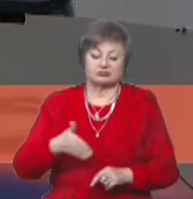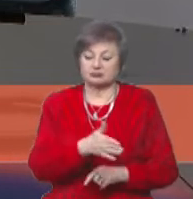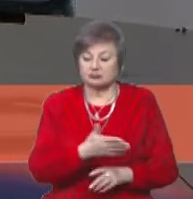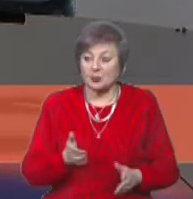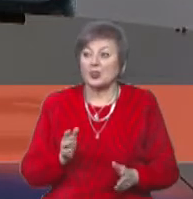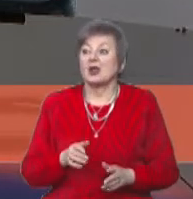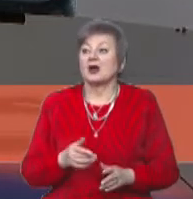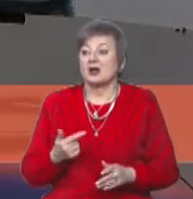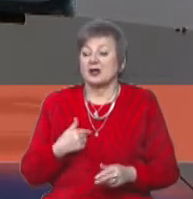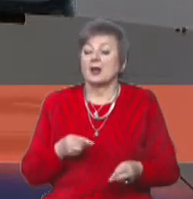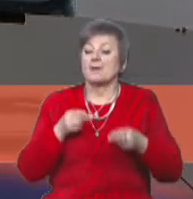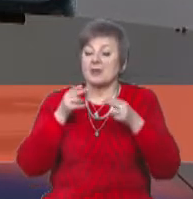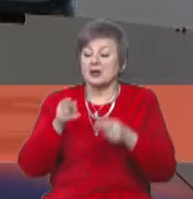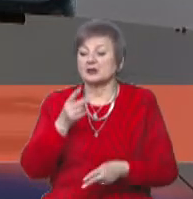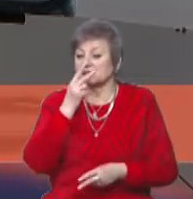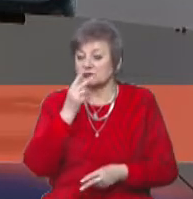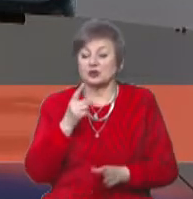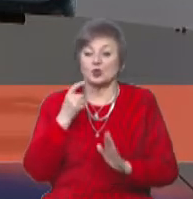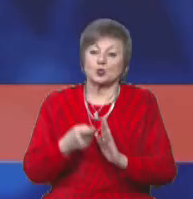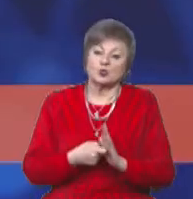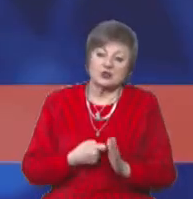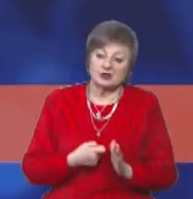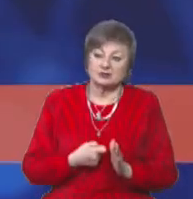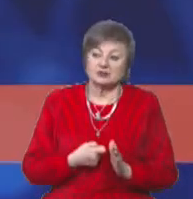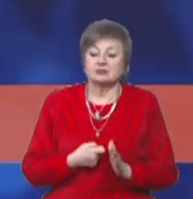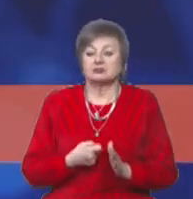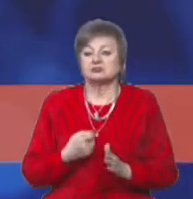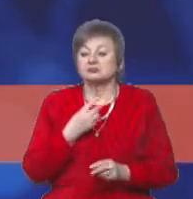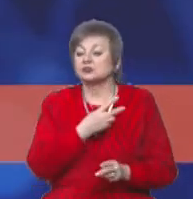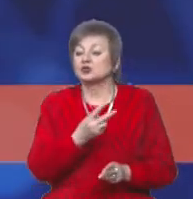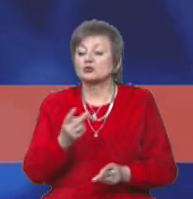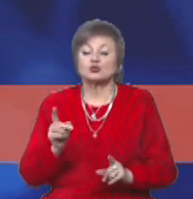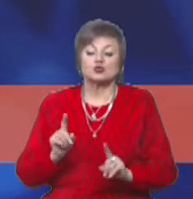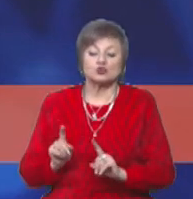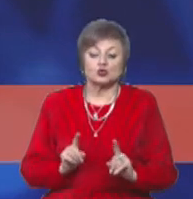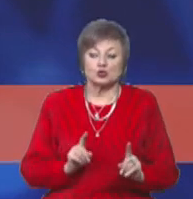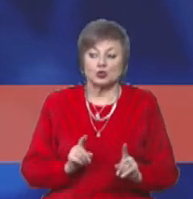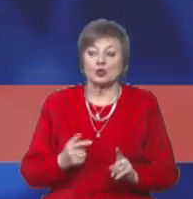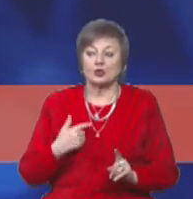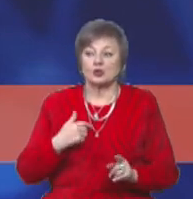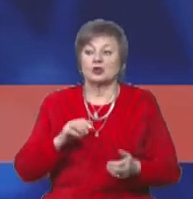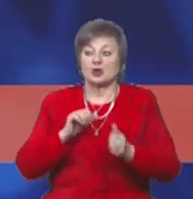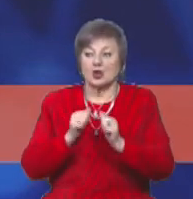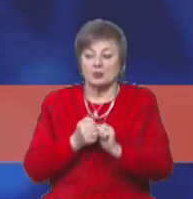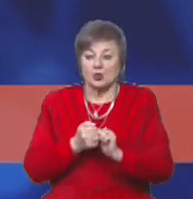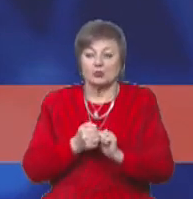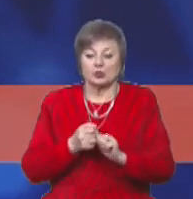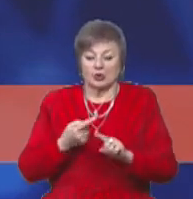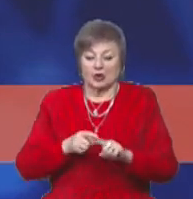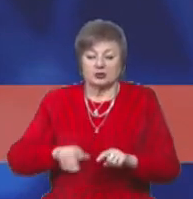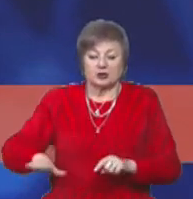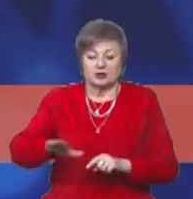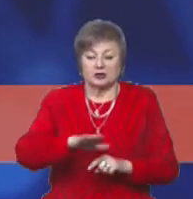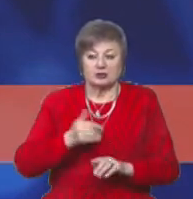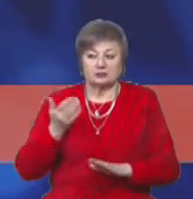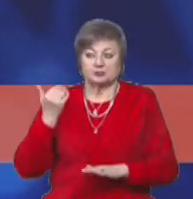Я поехала просто узнать. Посмотреть, осмотреться, что там и как там, потому что я помню состояние этой территории, я там была